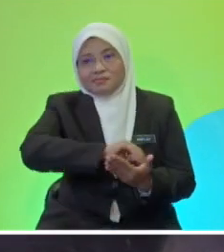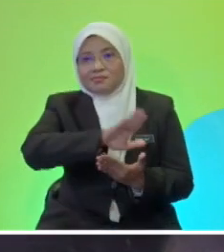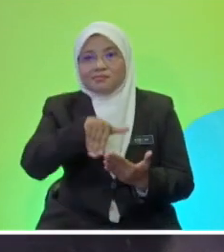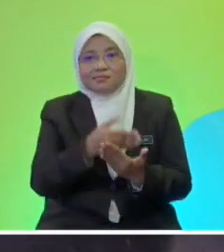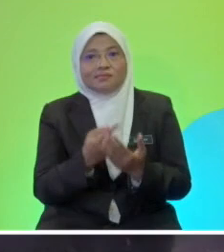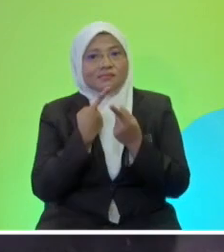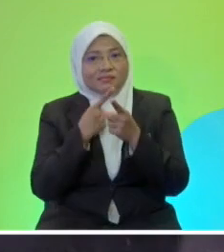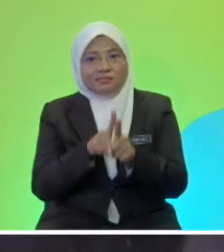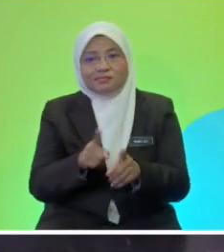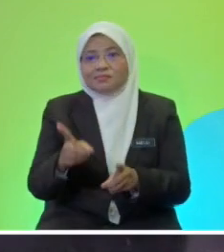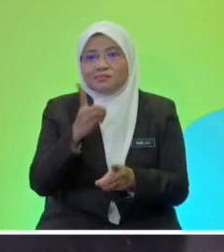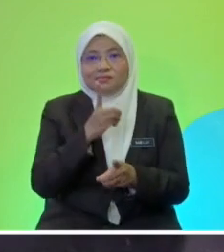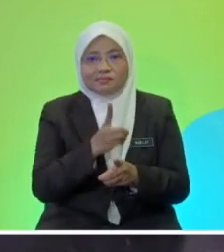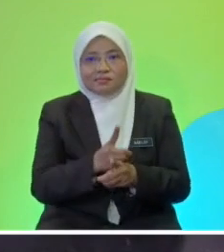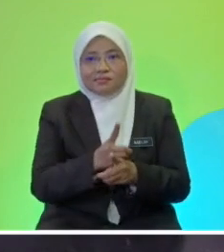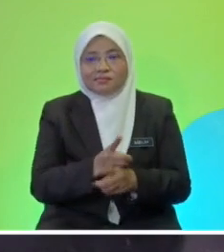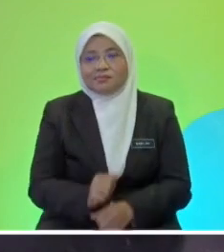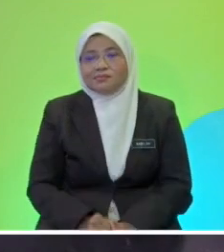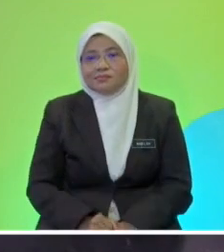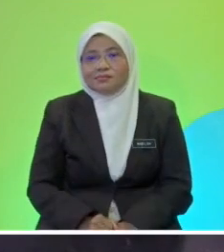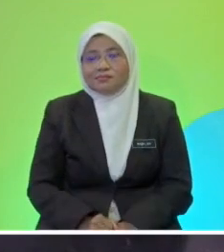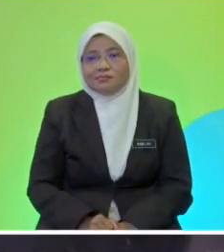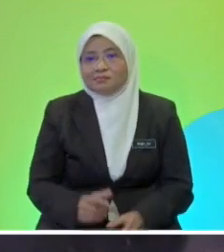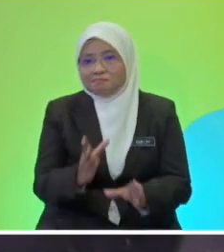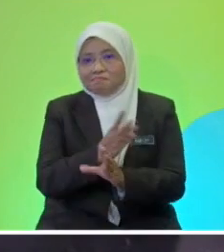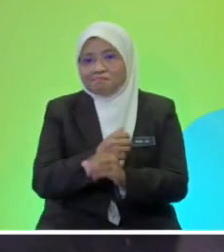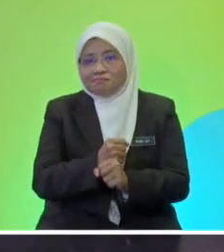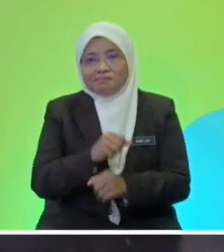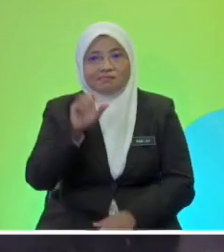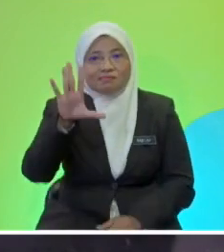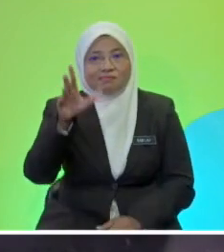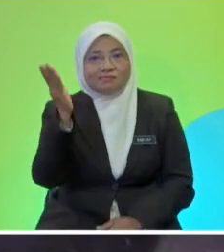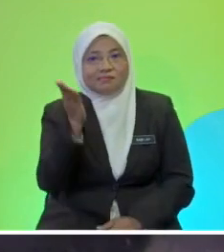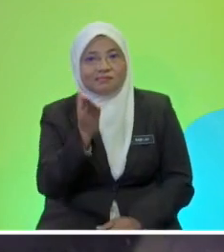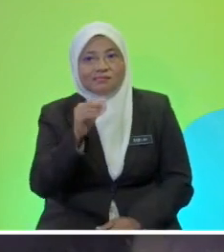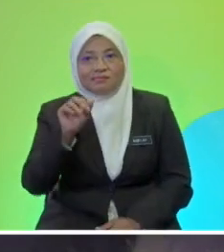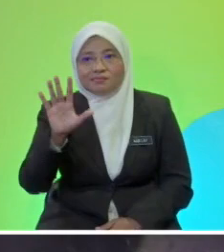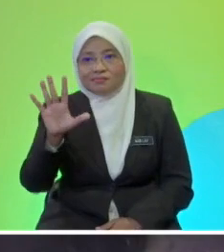ya ini saya bagi 5/5 Oke